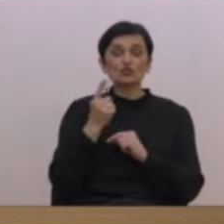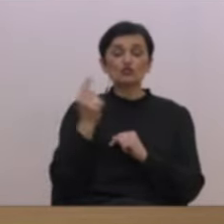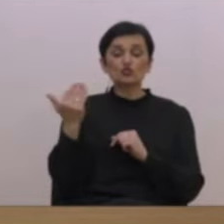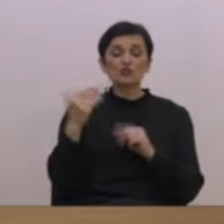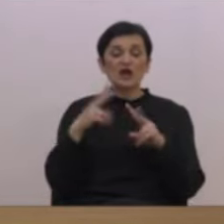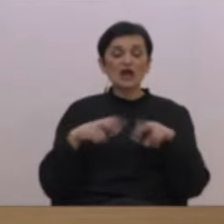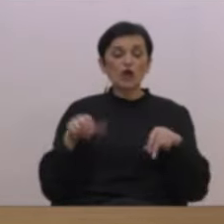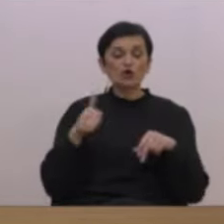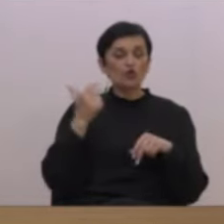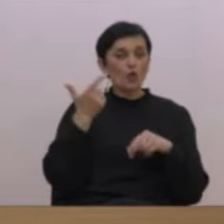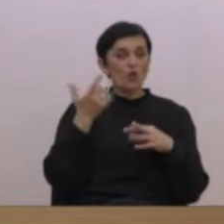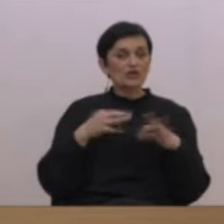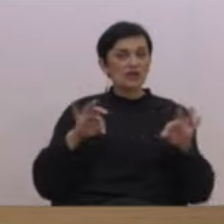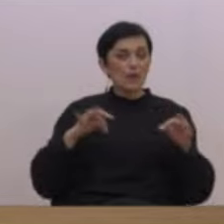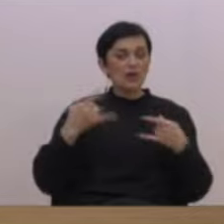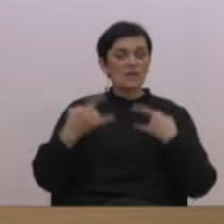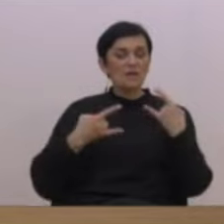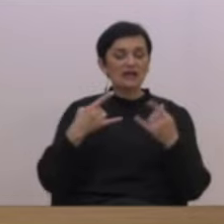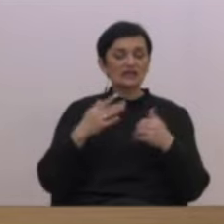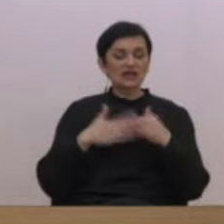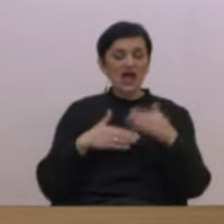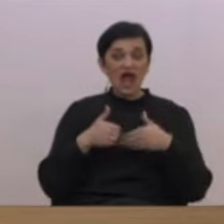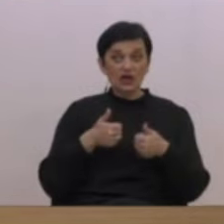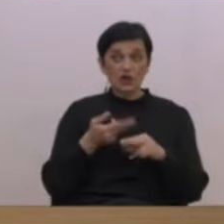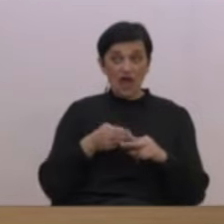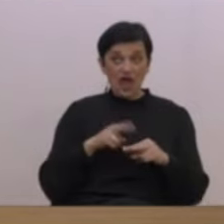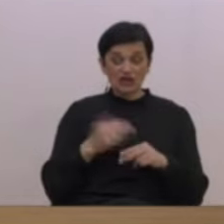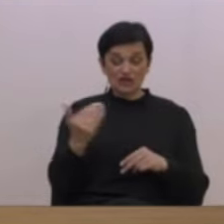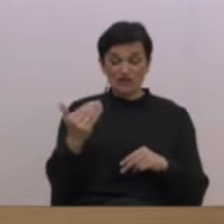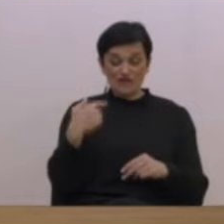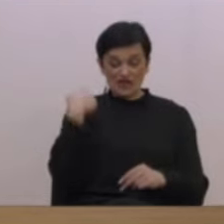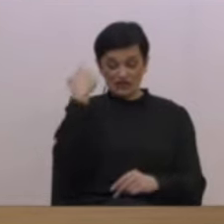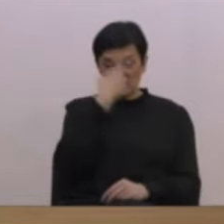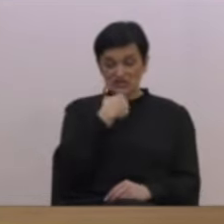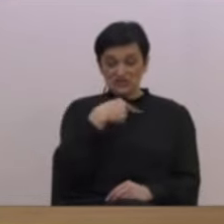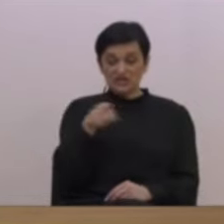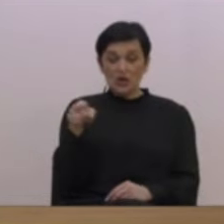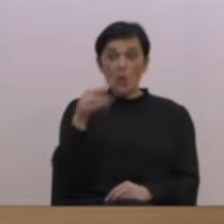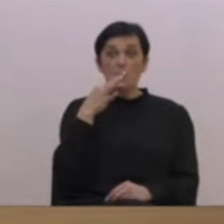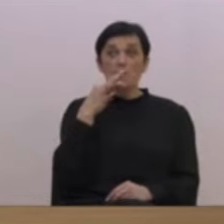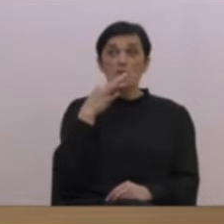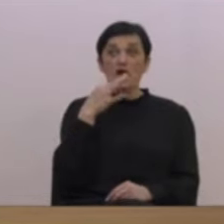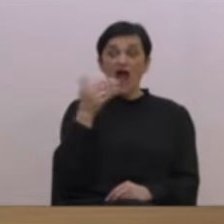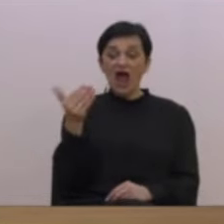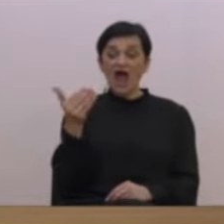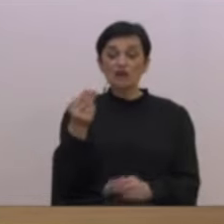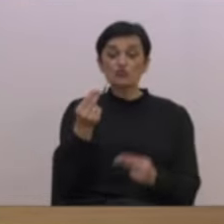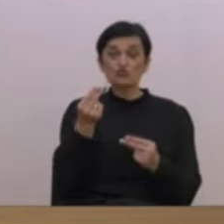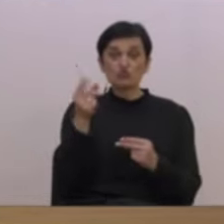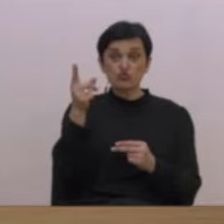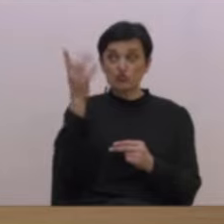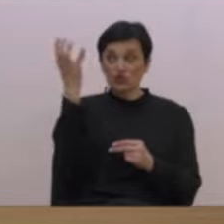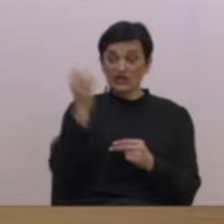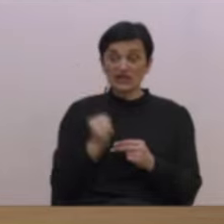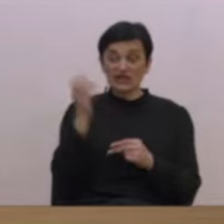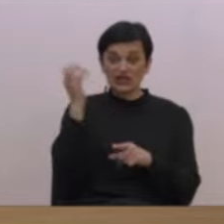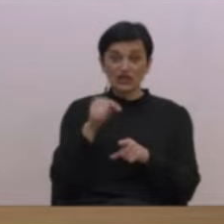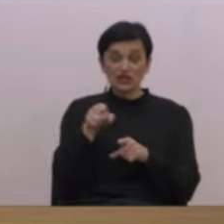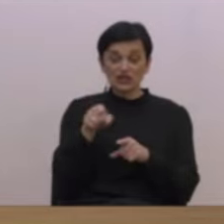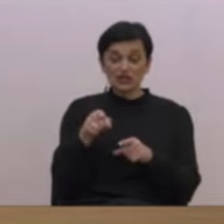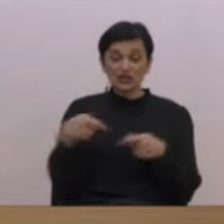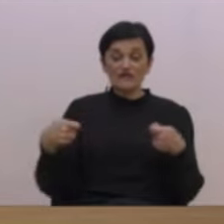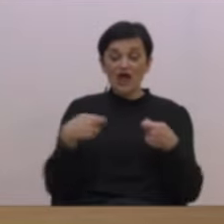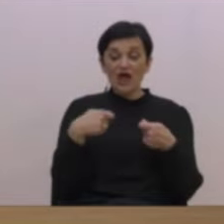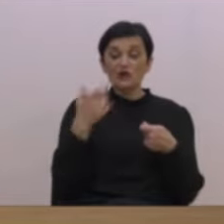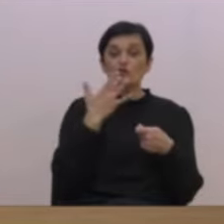hilat, rogor zda mă uchi de belim, medis ca șeț obas. Aia s-a rit, tu e nisahe. Da mere e kidat, tu e nihep tam puls. Tu e culeba țili,